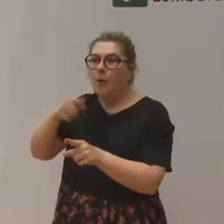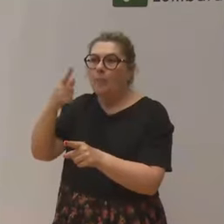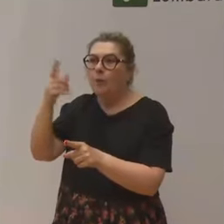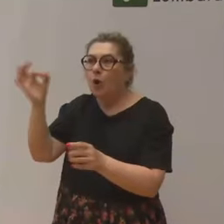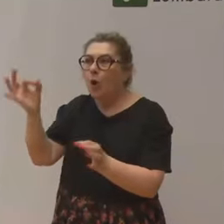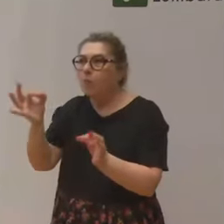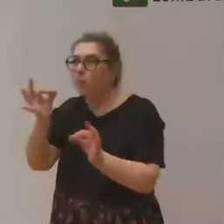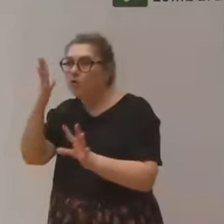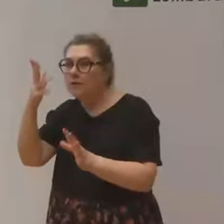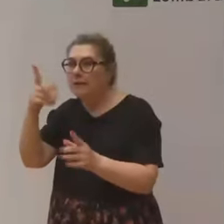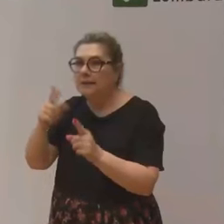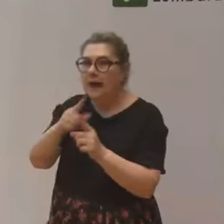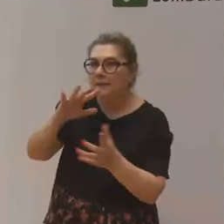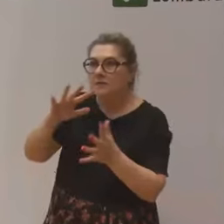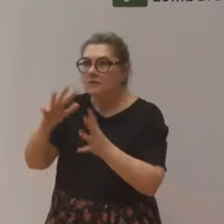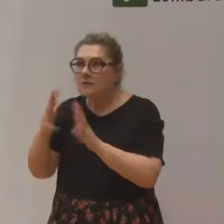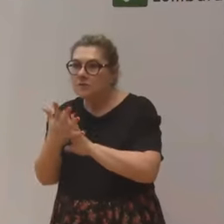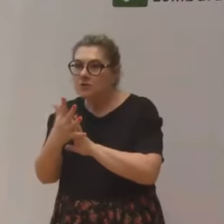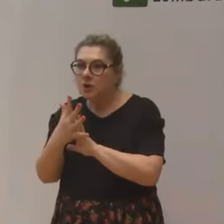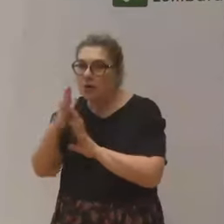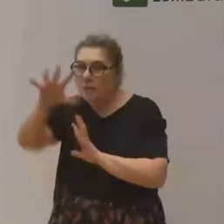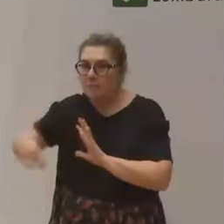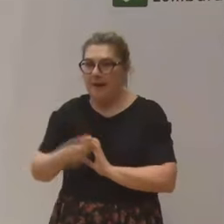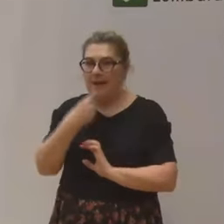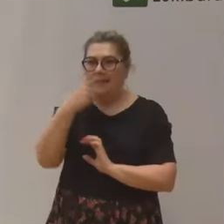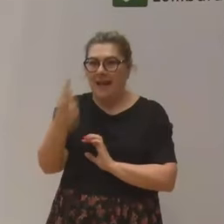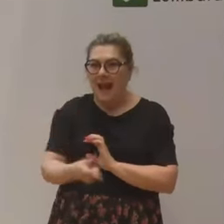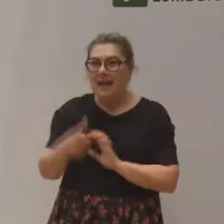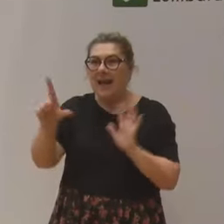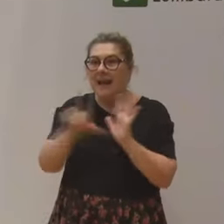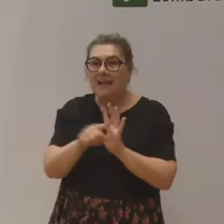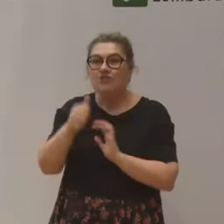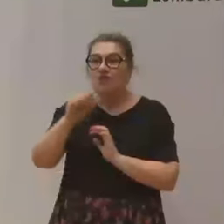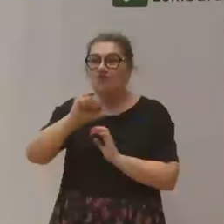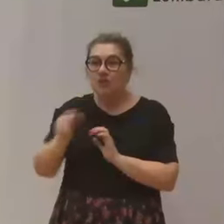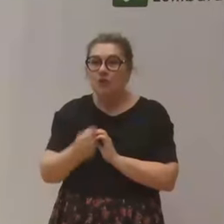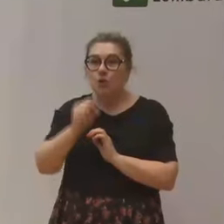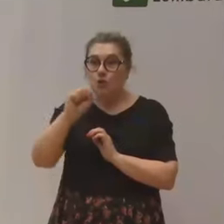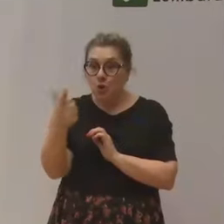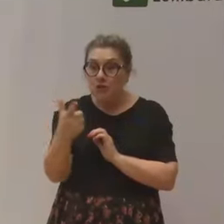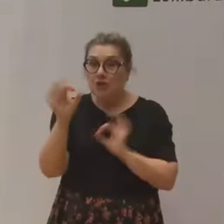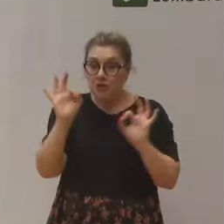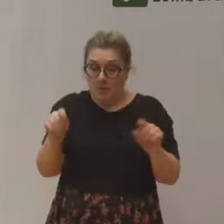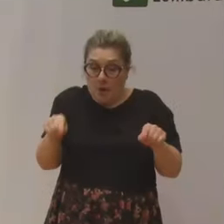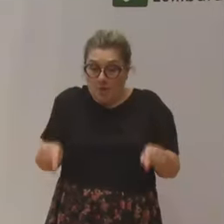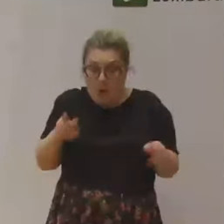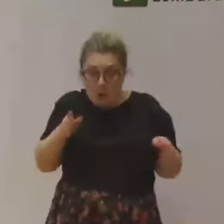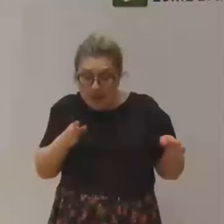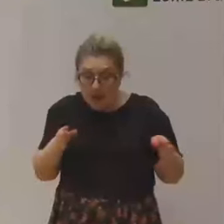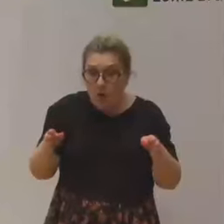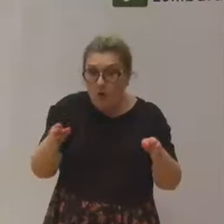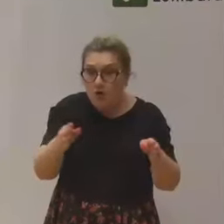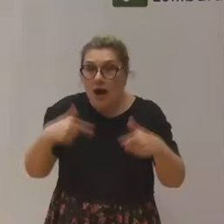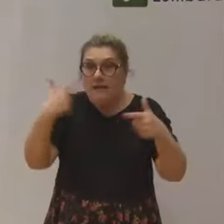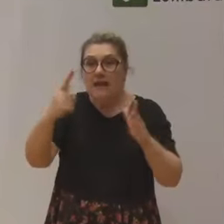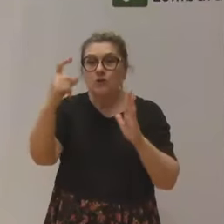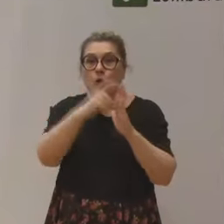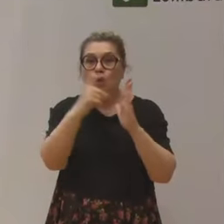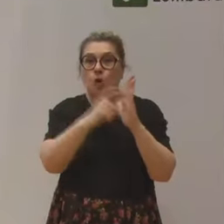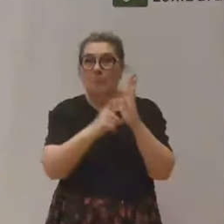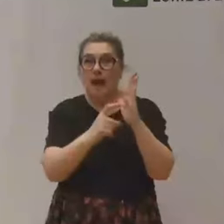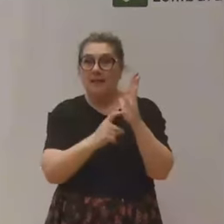le trasformazioni che avvengono. È stato un po' il percorso della 112. La 112 ha, in un certo senso, normato quanto sui